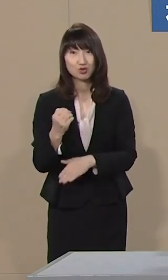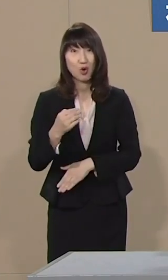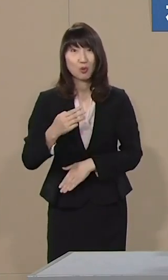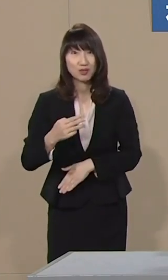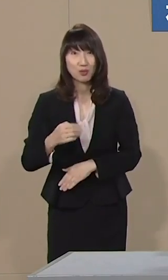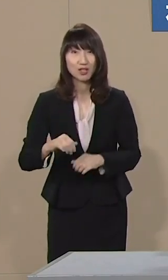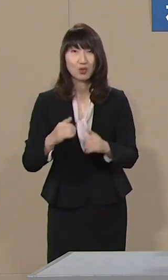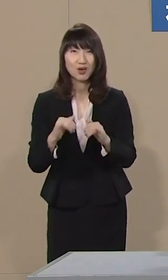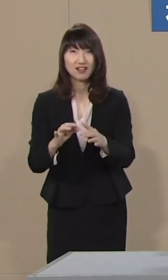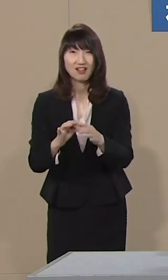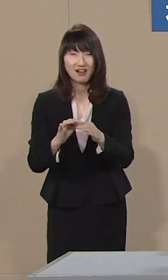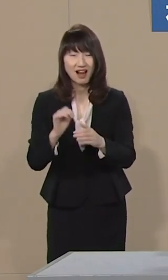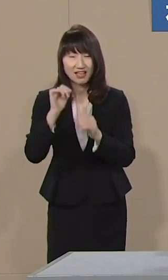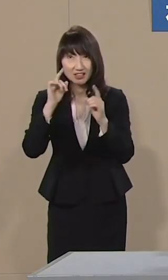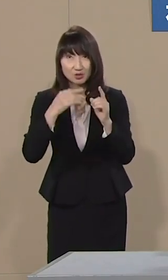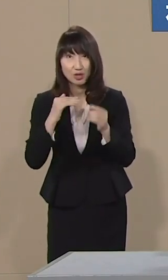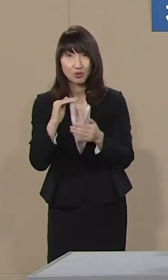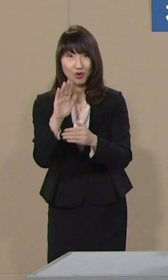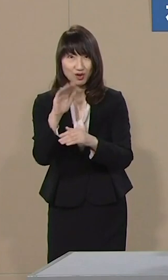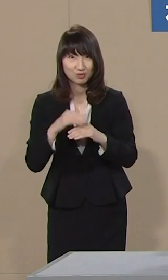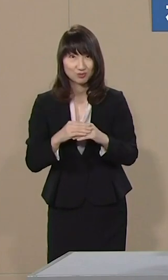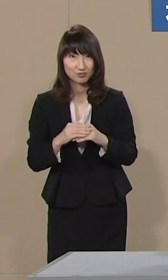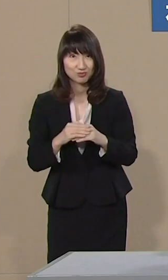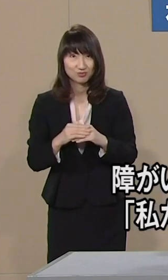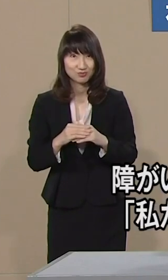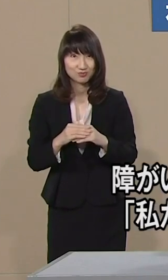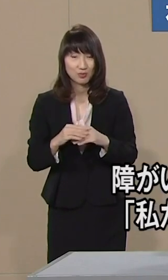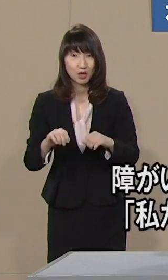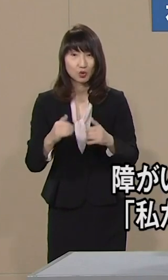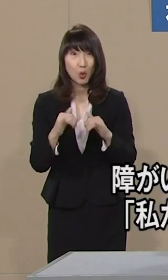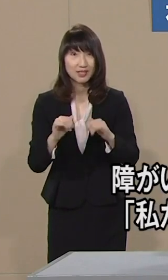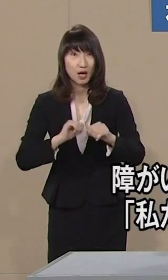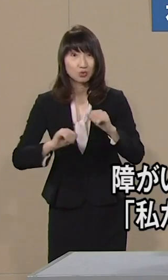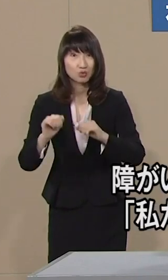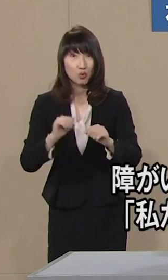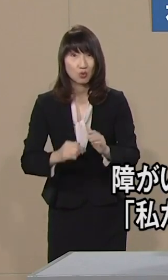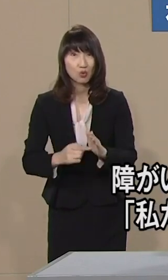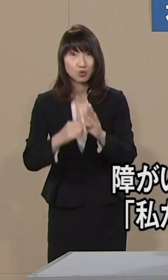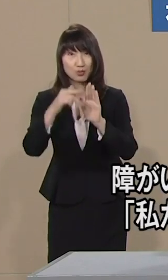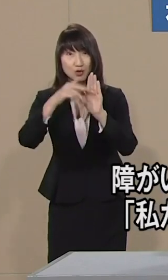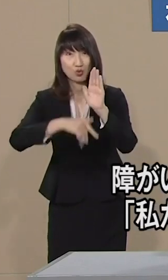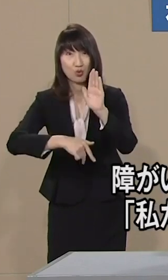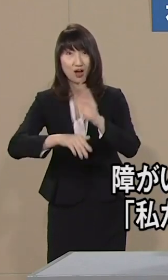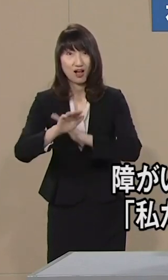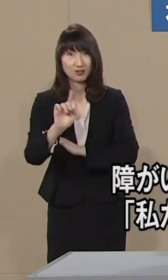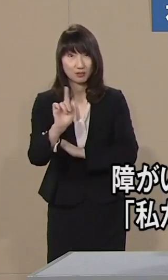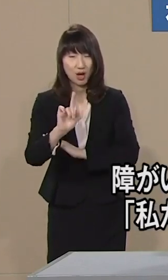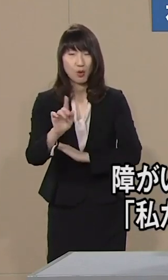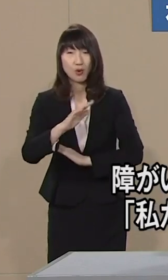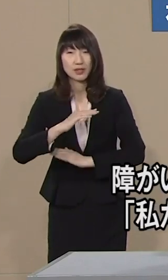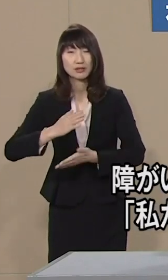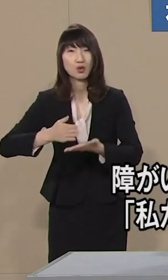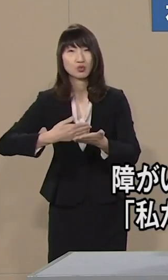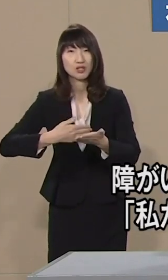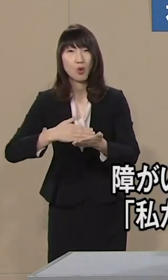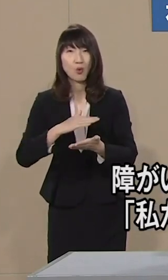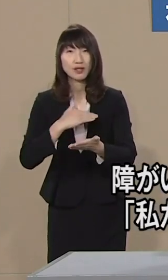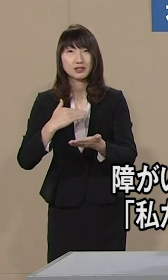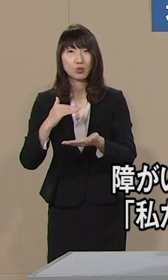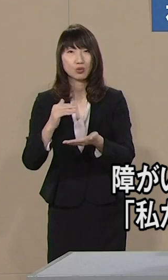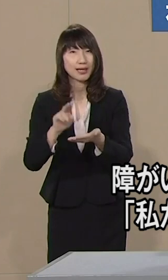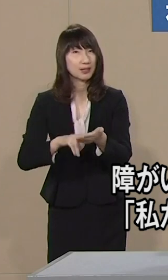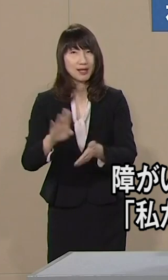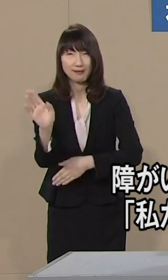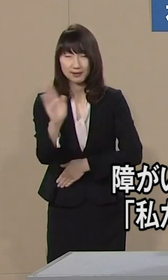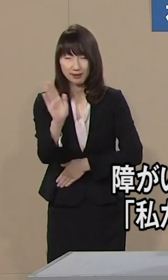障害者だから築けることがある障害者運動の有名なスローガン私たち抜きで私たちのことを